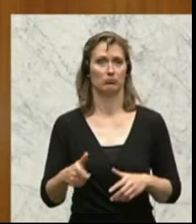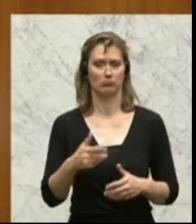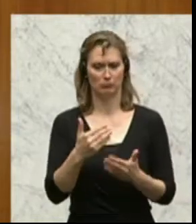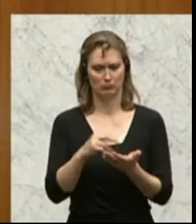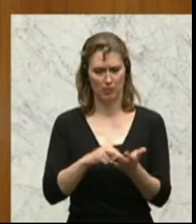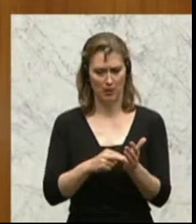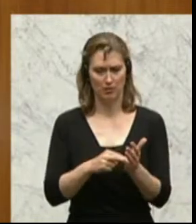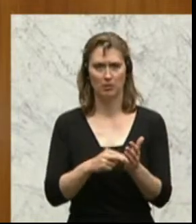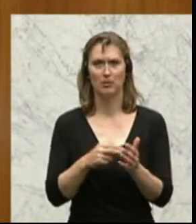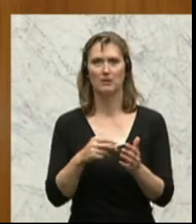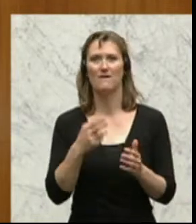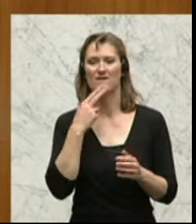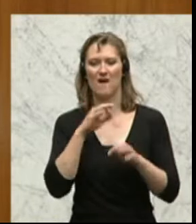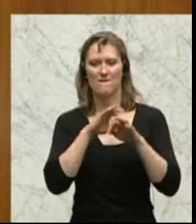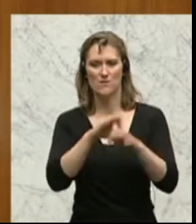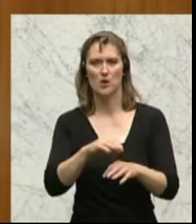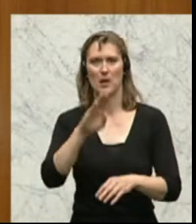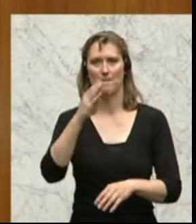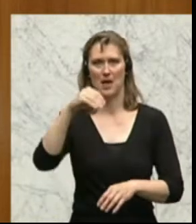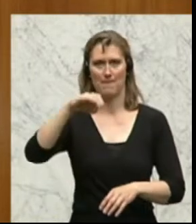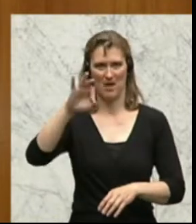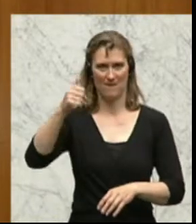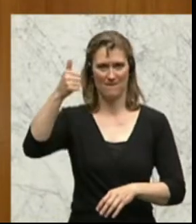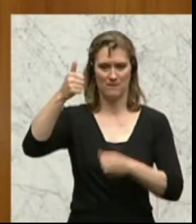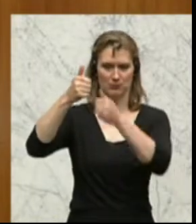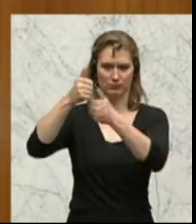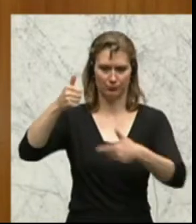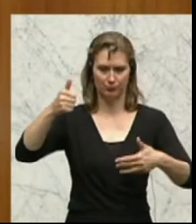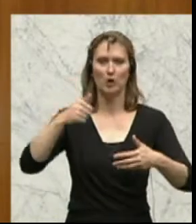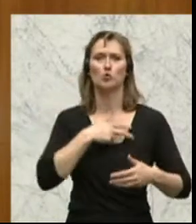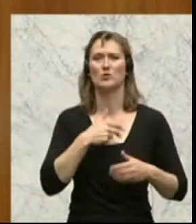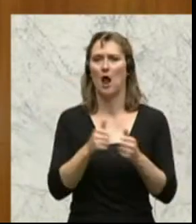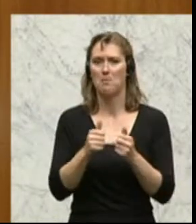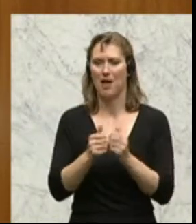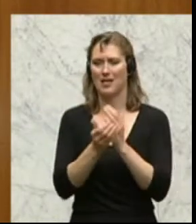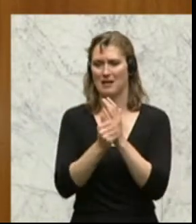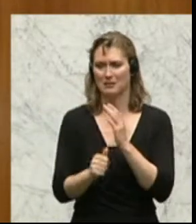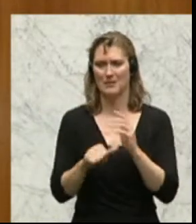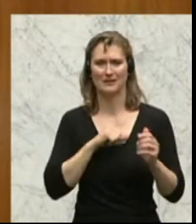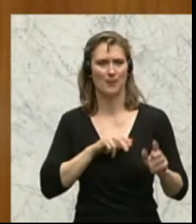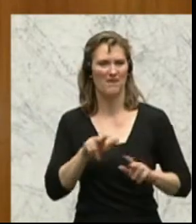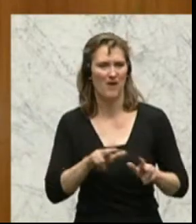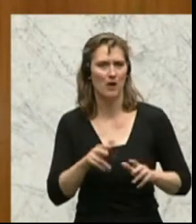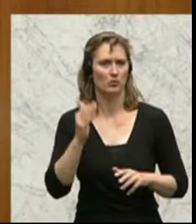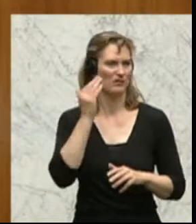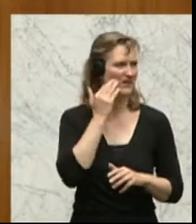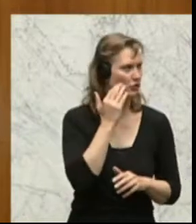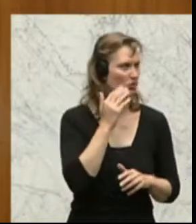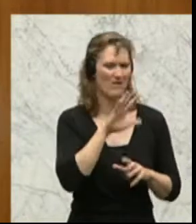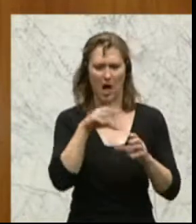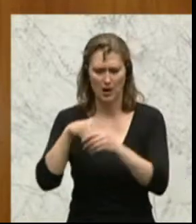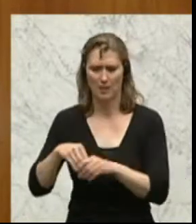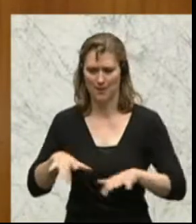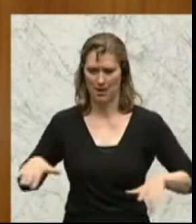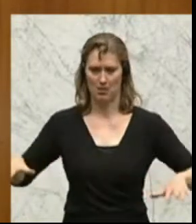der Federführung des BMF Expertinnen und Experten der Sozialpartner, der Selbstverwaltungskörper der Wissenschaft und Vertreter der Regierungsparteien in